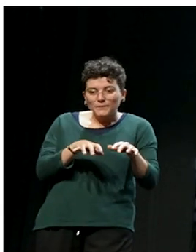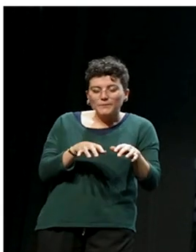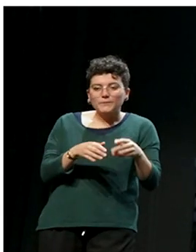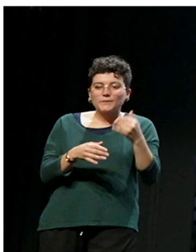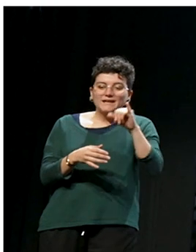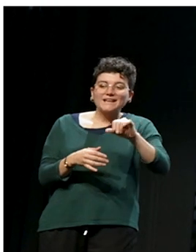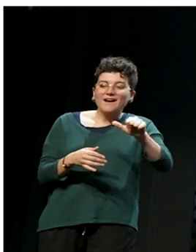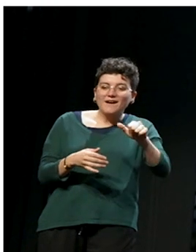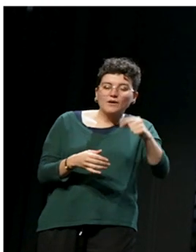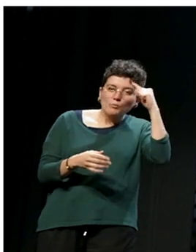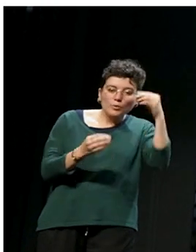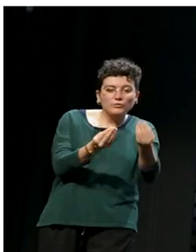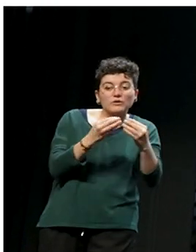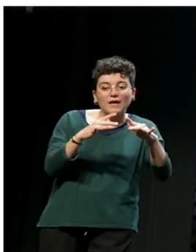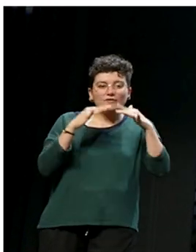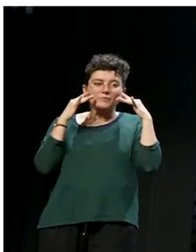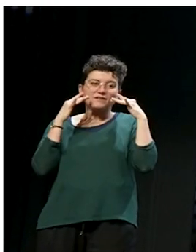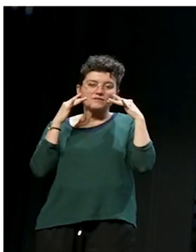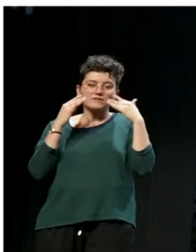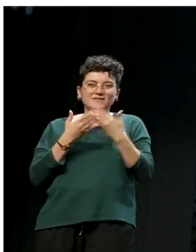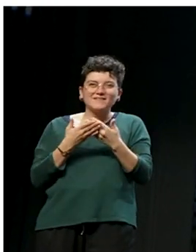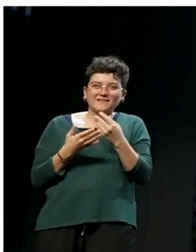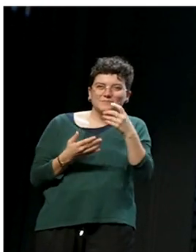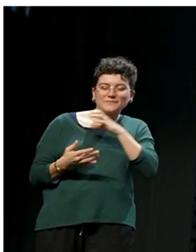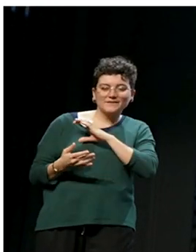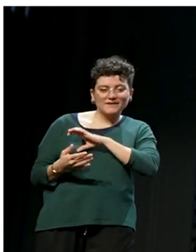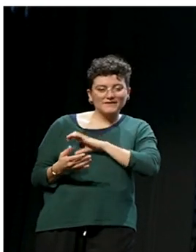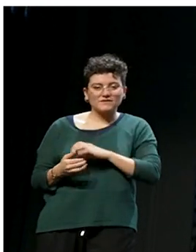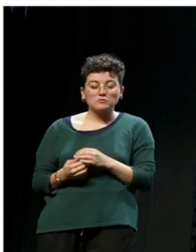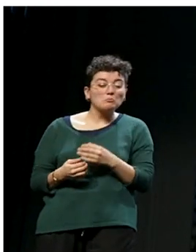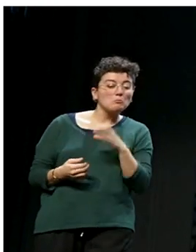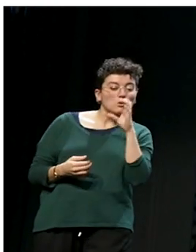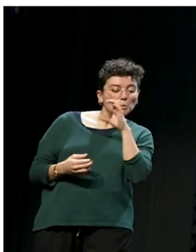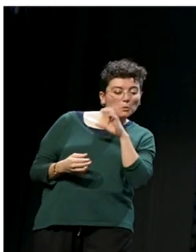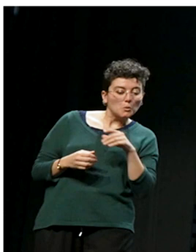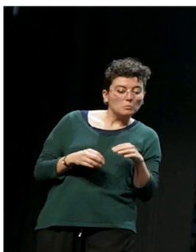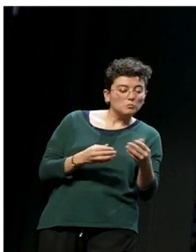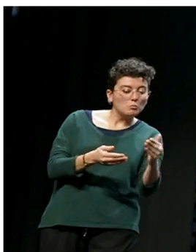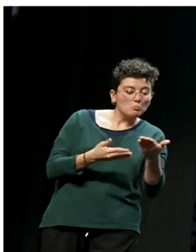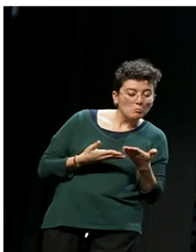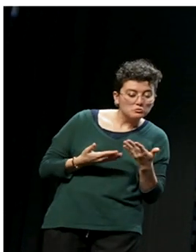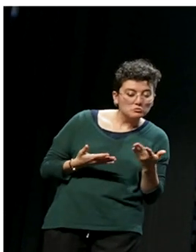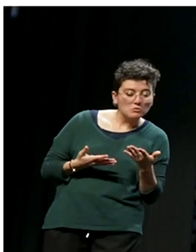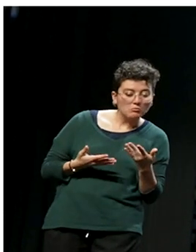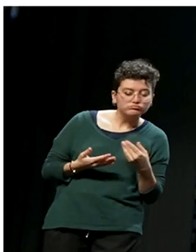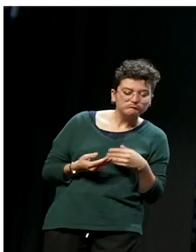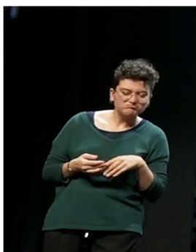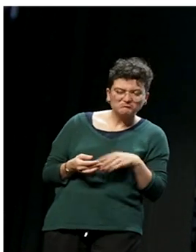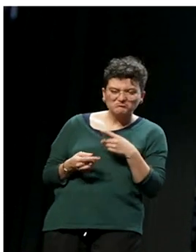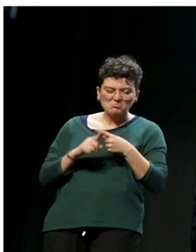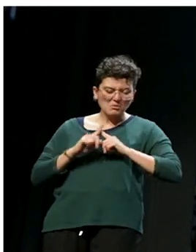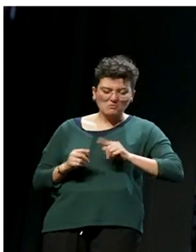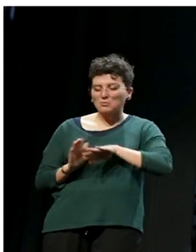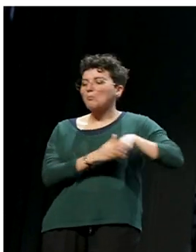l'ai déjà, quoi, si tu veux. Mais je voulais savoir qu'est-ce qu'il était capable de me sortir. Ça ne m'a pas convaincue. Je me suis dit, bon, peut-être on a l'IA